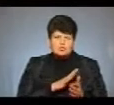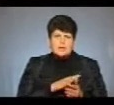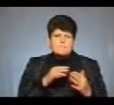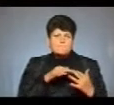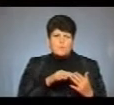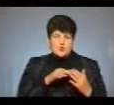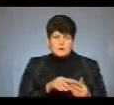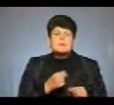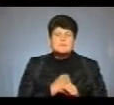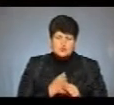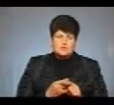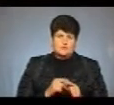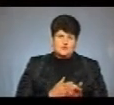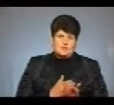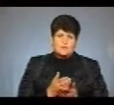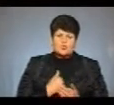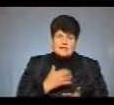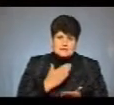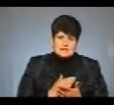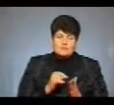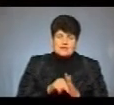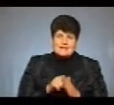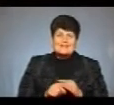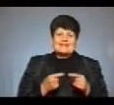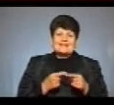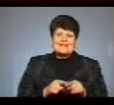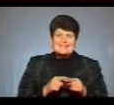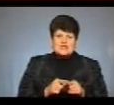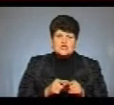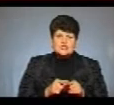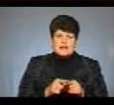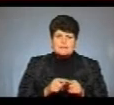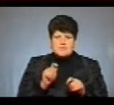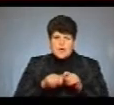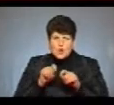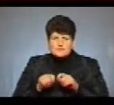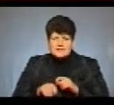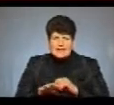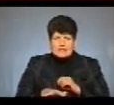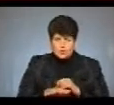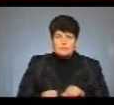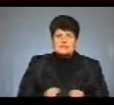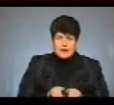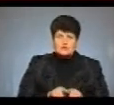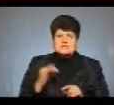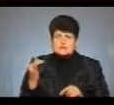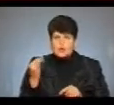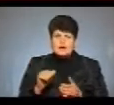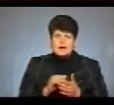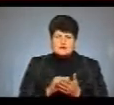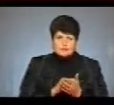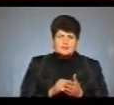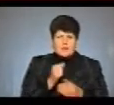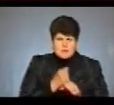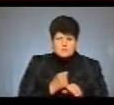ситуації працює в цьому напрямку. У нас є таке поняття, як нетехнічна розвідка території. Тобто ми так само з істориками, з архівами